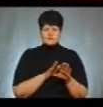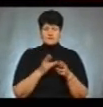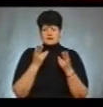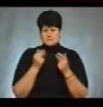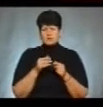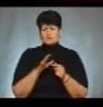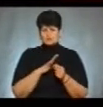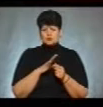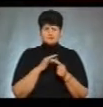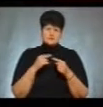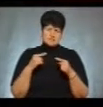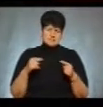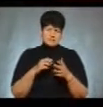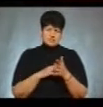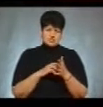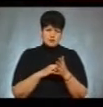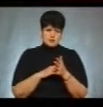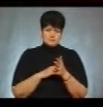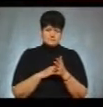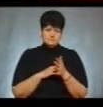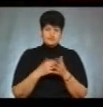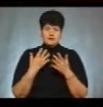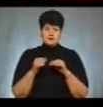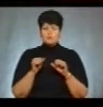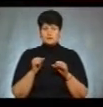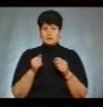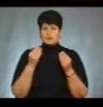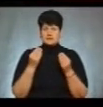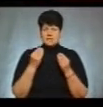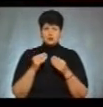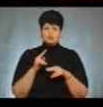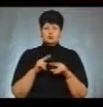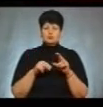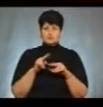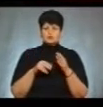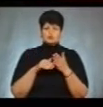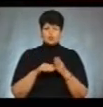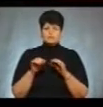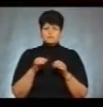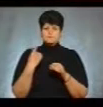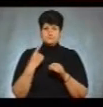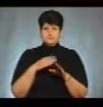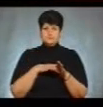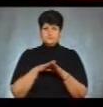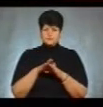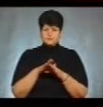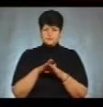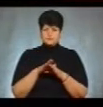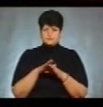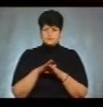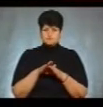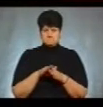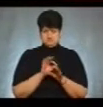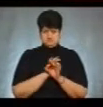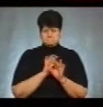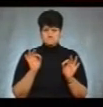були об'єктивні, суб'єктивні причини, але управління капітального будівництва з допомогою керівництва області справилося з честю.